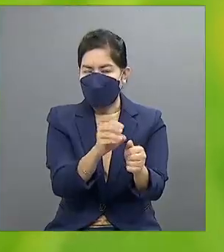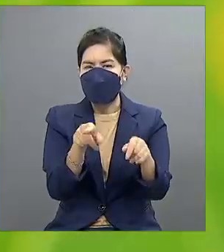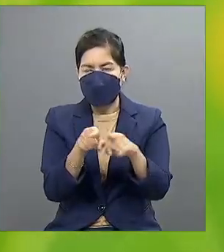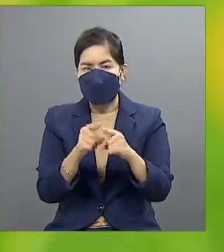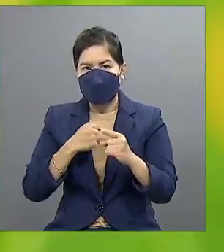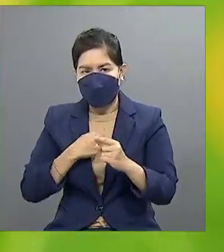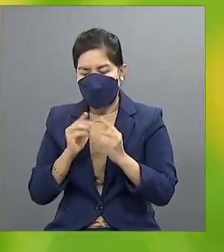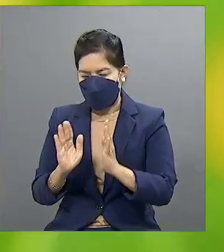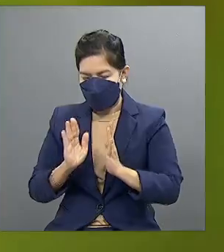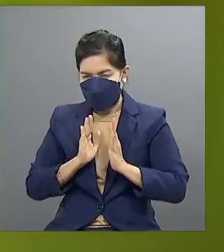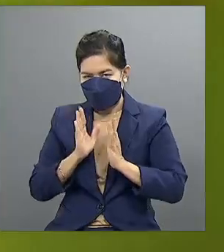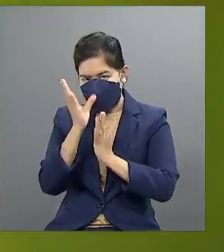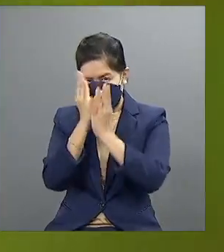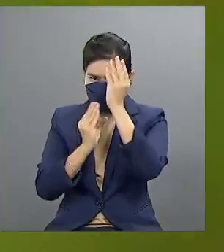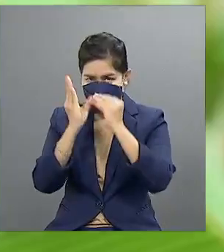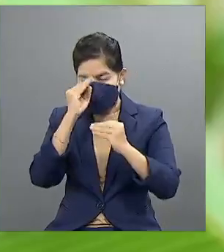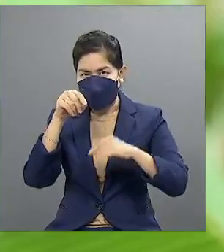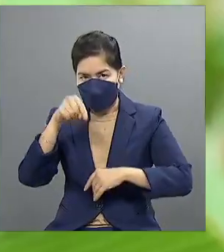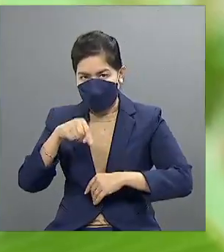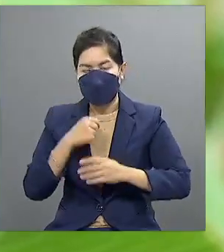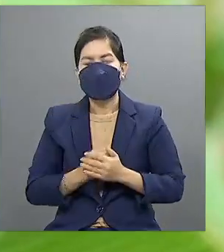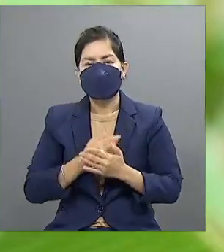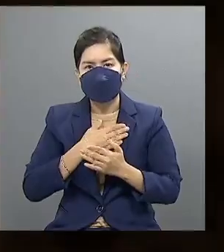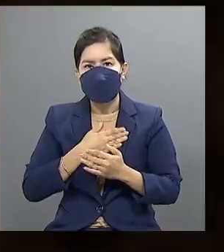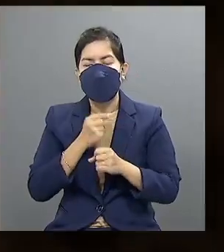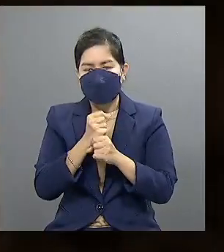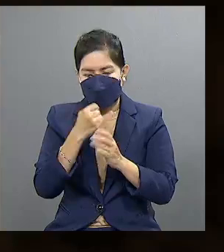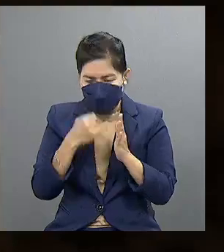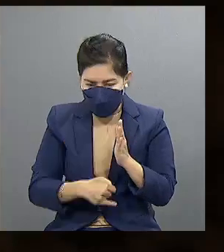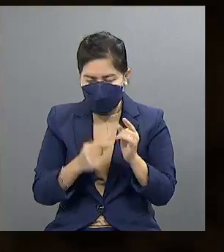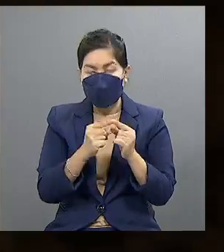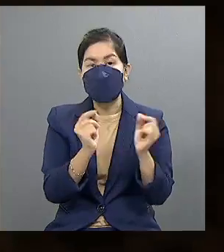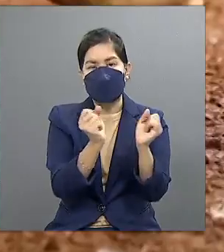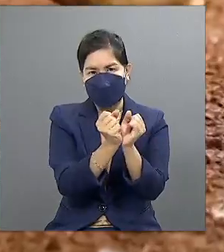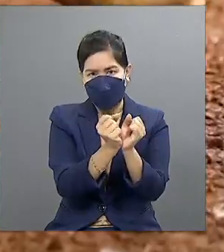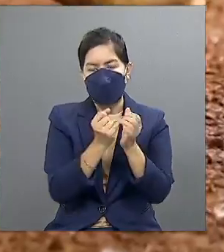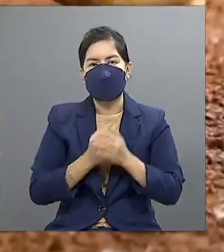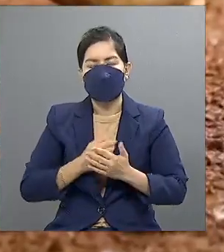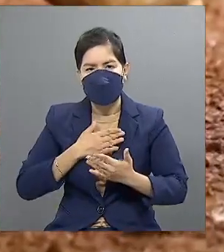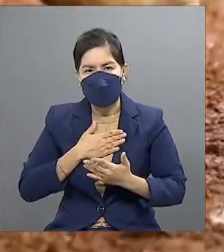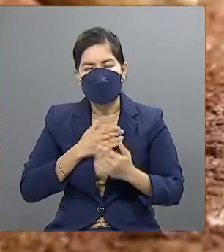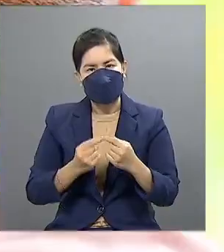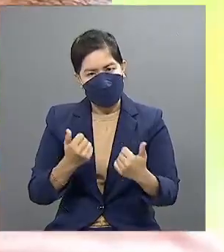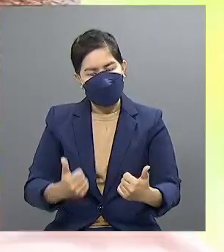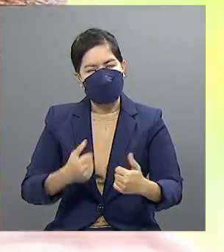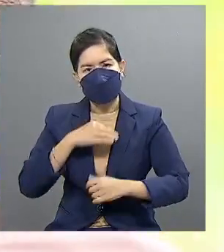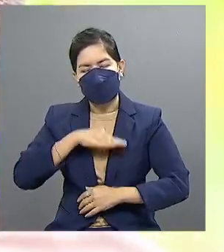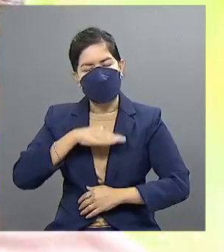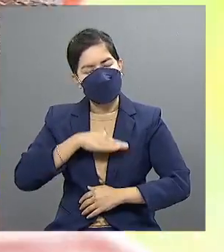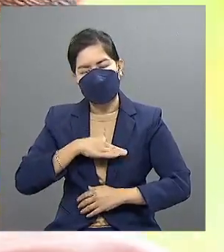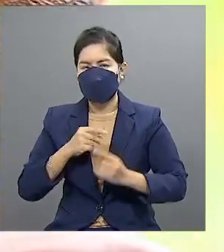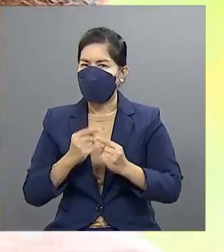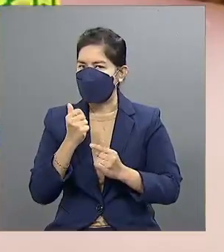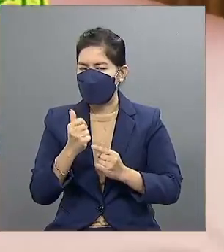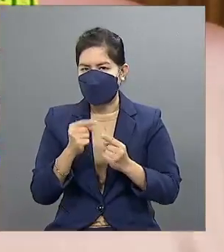คือในฐานะที่เราเป็นนักโทษคนหนึ่งเนี่ย เราได้ช่วยเหลือสังคมพี่รู้ไหมครับว่าความภูมิใจที่ผม